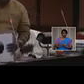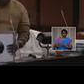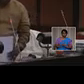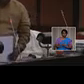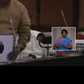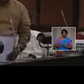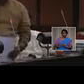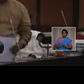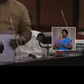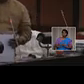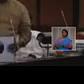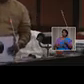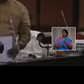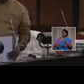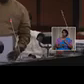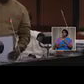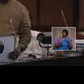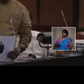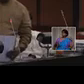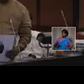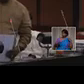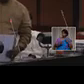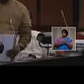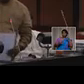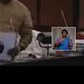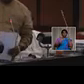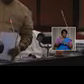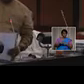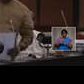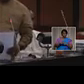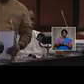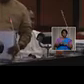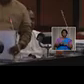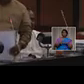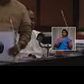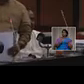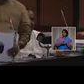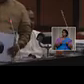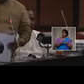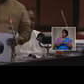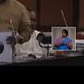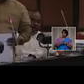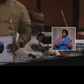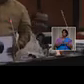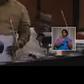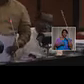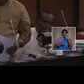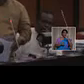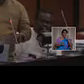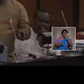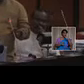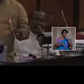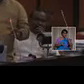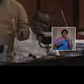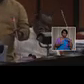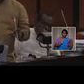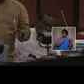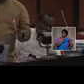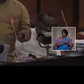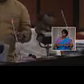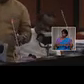நண்பர் 89 காலகட்டங்களிலே பக்கத்திலே அமர்ந்திருந்த பிரதமர் தினேஷ் குணவர்த்தன